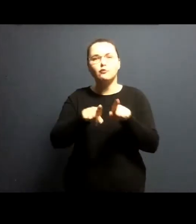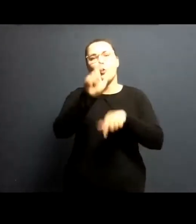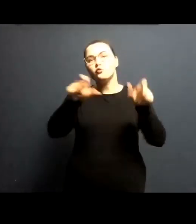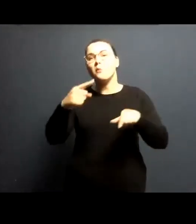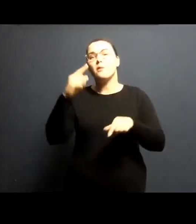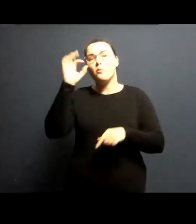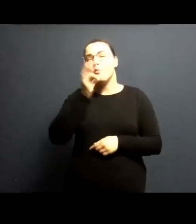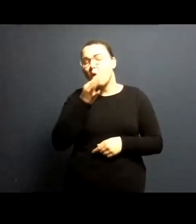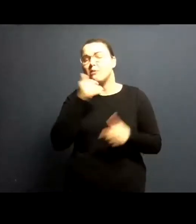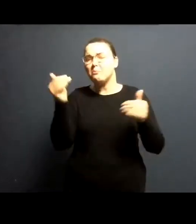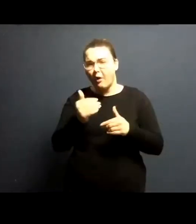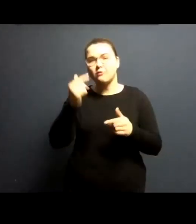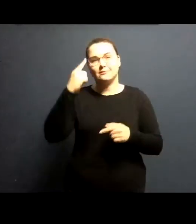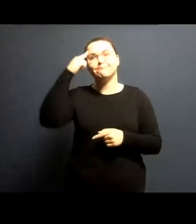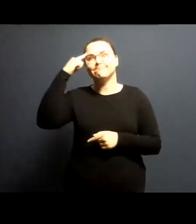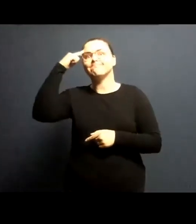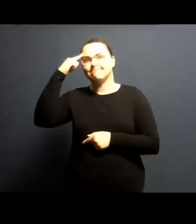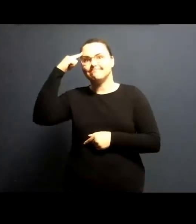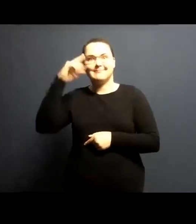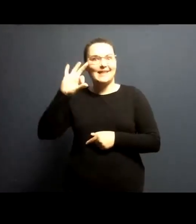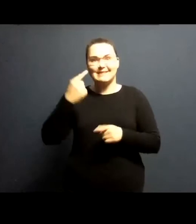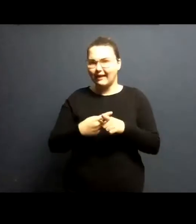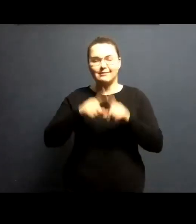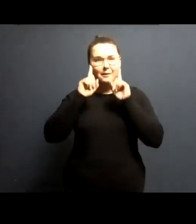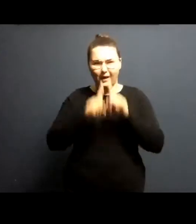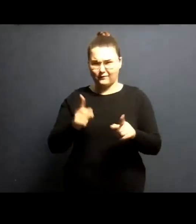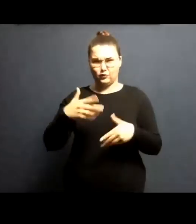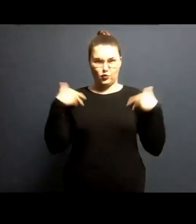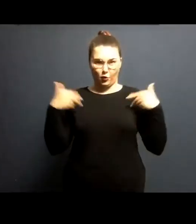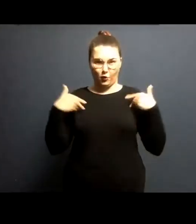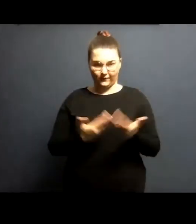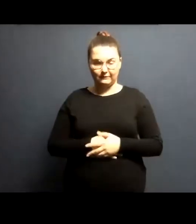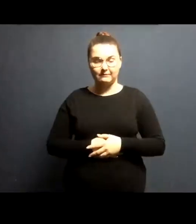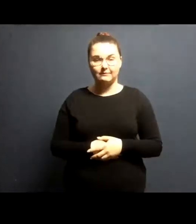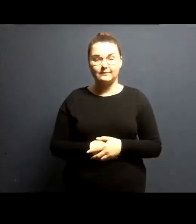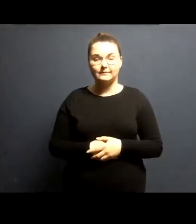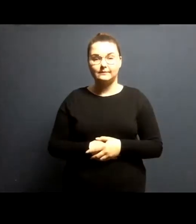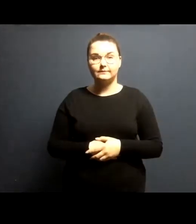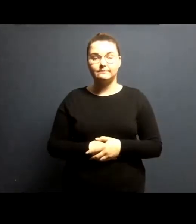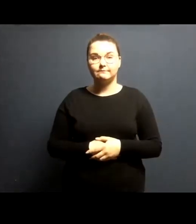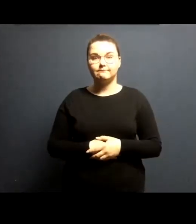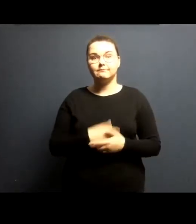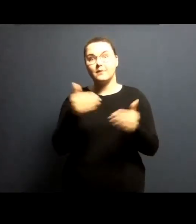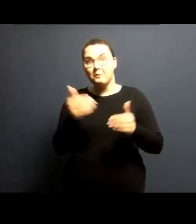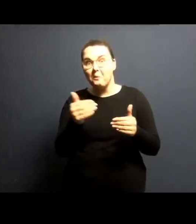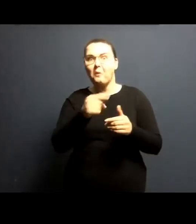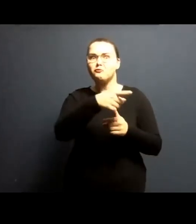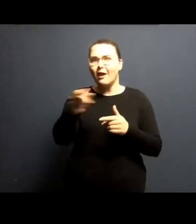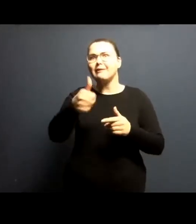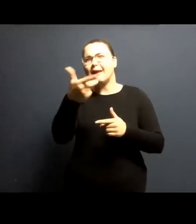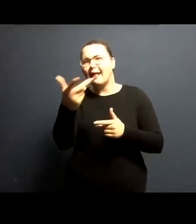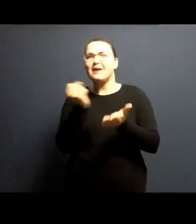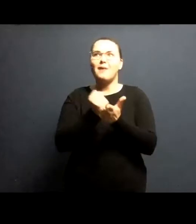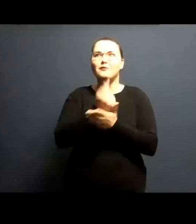zdrowy jest seks. Niektóre też z tych aspektów być może mogą zastanowić, tak jak